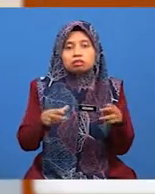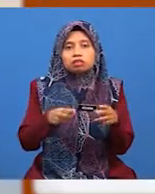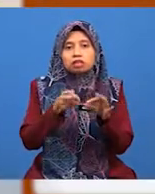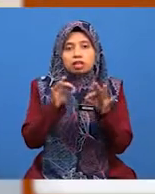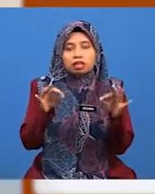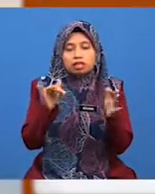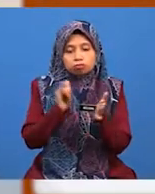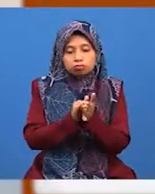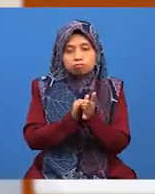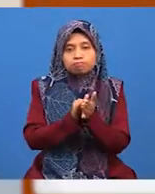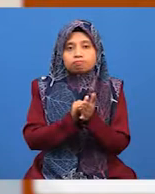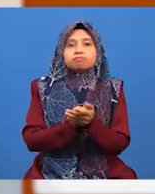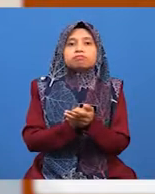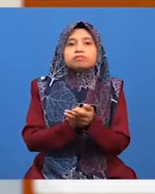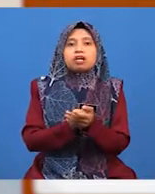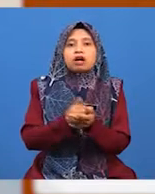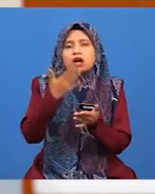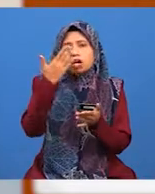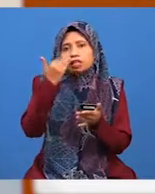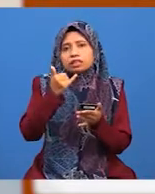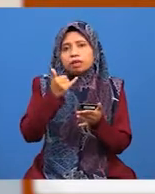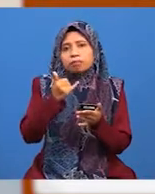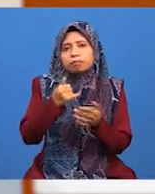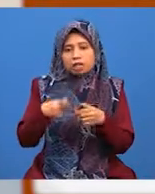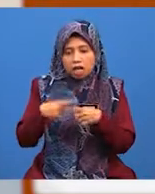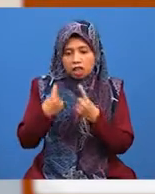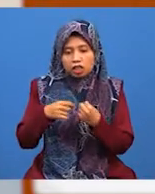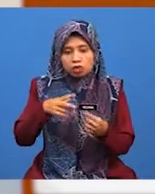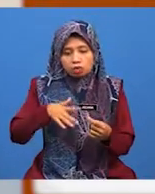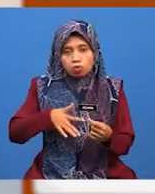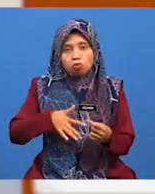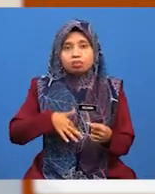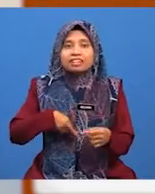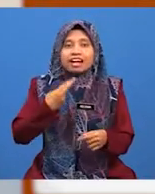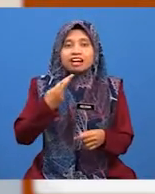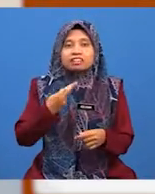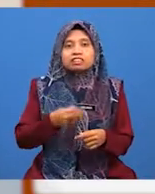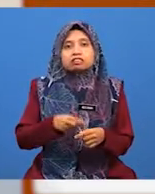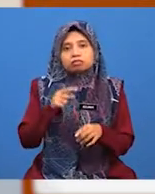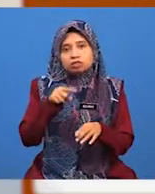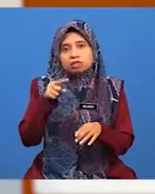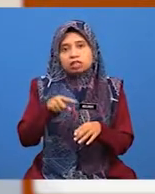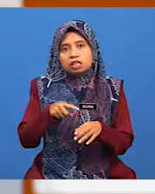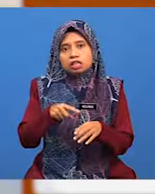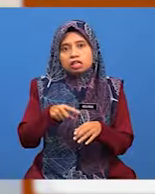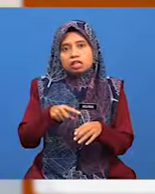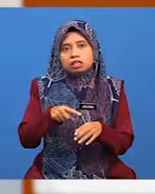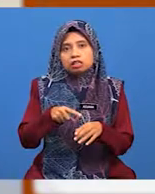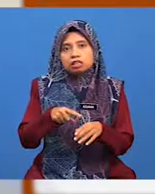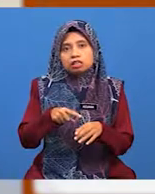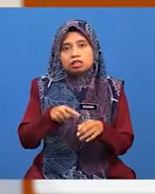ayat tersebut. Kenapa hatiku riang? Disinilah peranan kata hubung